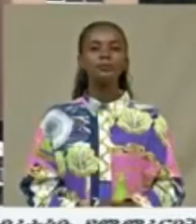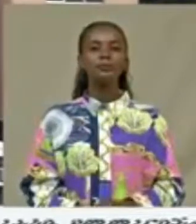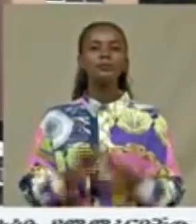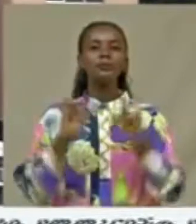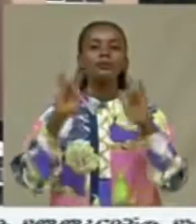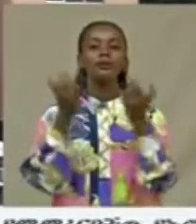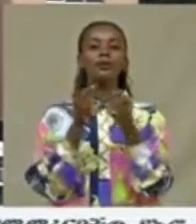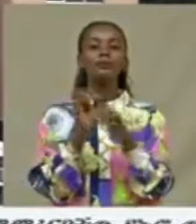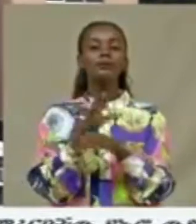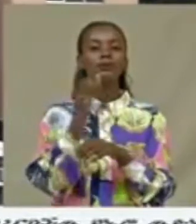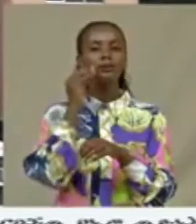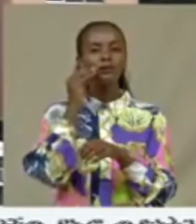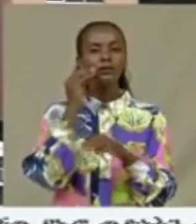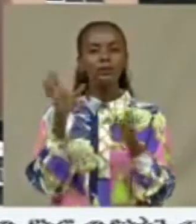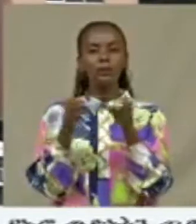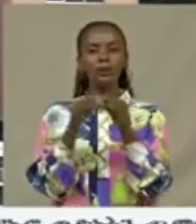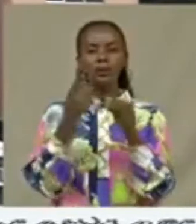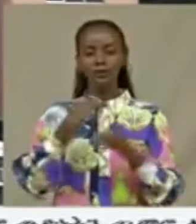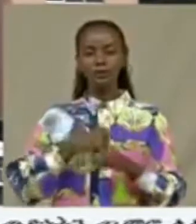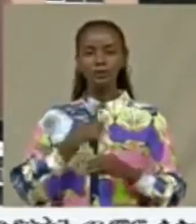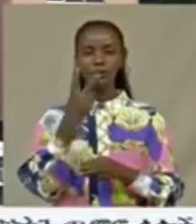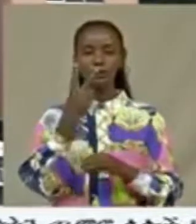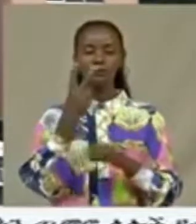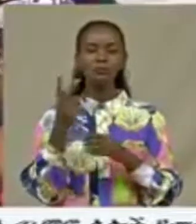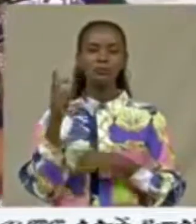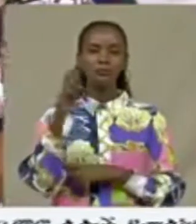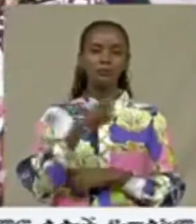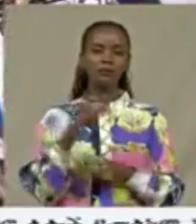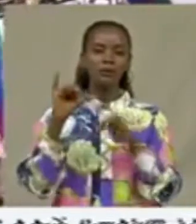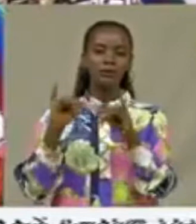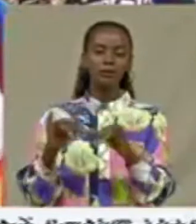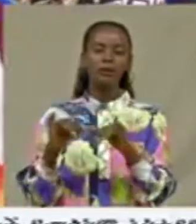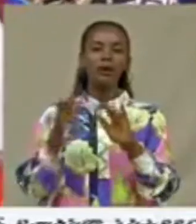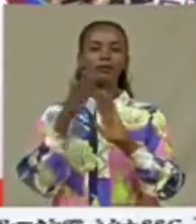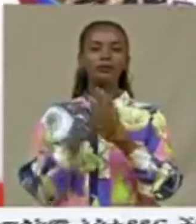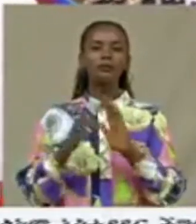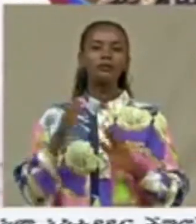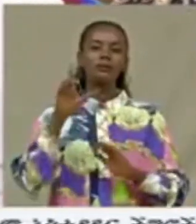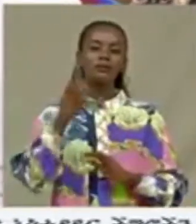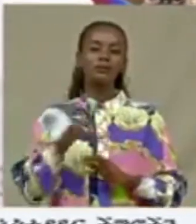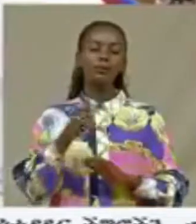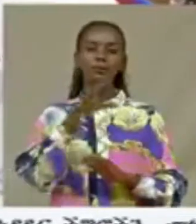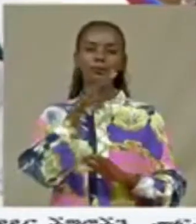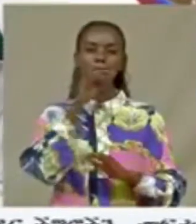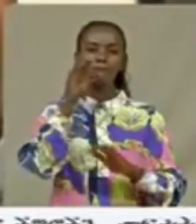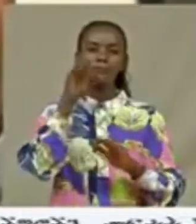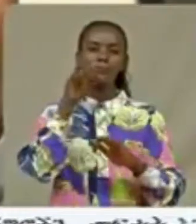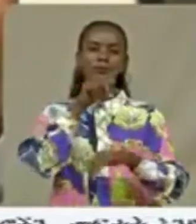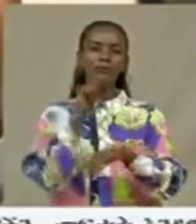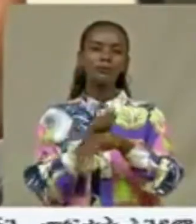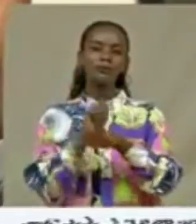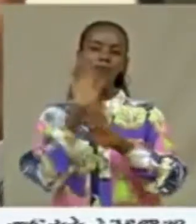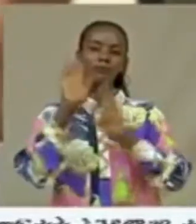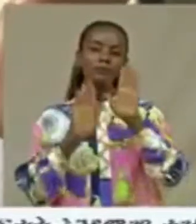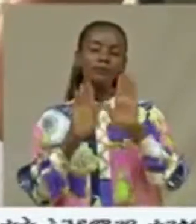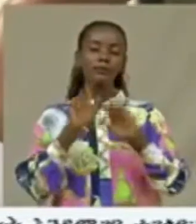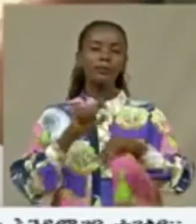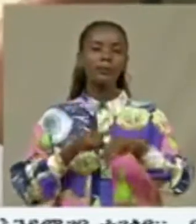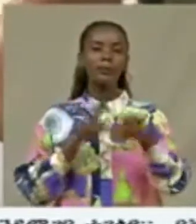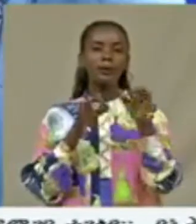የዞኑ ምክር ቤት የጉባኤ አባላት በሁለት ተከታታይ ቀናት ውሎ የአስፈጻሚ ተቋማትን ሪፖርት በገመገሙበት ወቅት